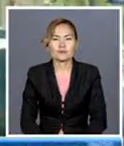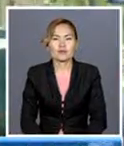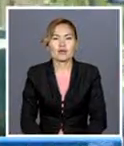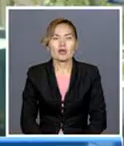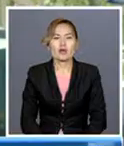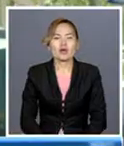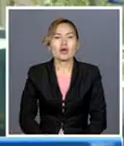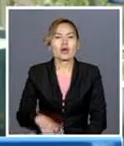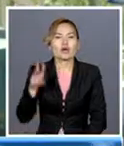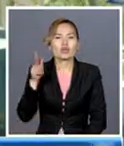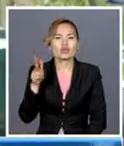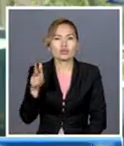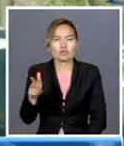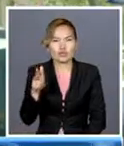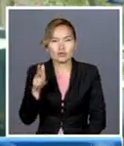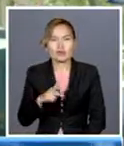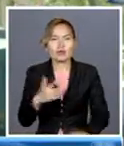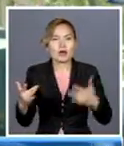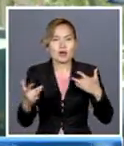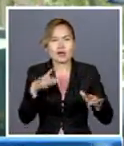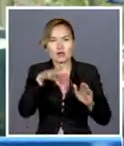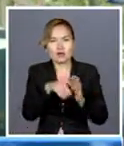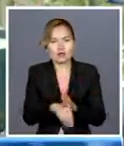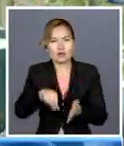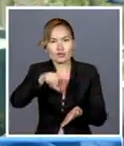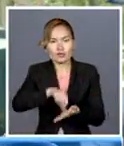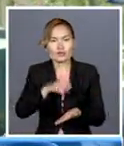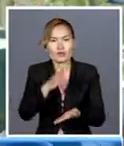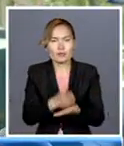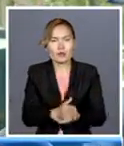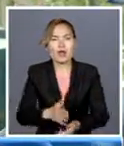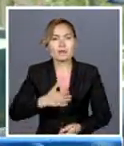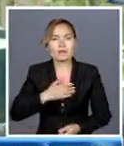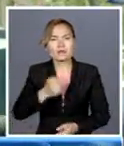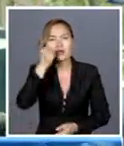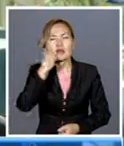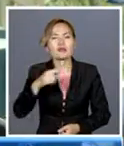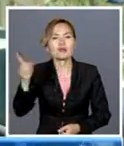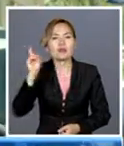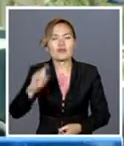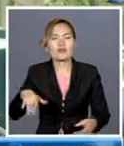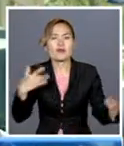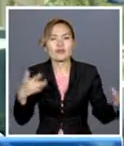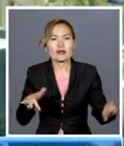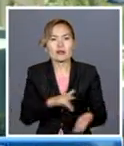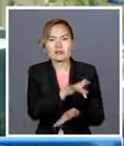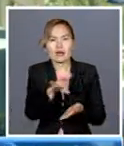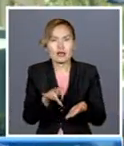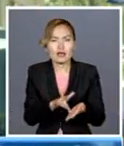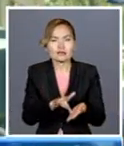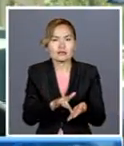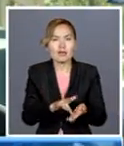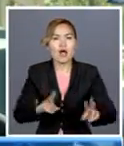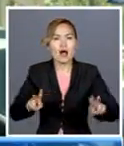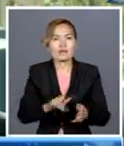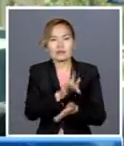Ескерткіштеріміз бар, өзіміздің көне таразымыз бар. Кешегі қазірге көрсетіп отқан Айша Бибі, Бабажа Хатун, Қарахан,